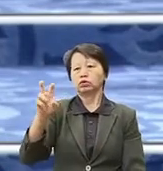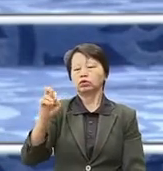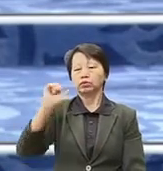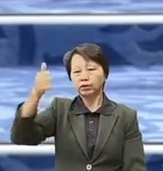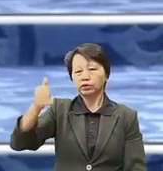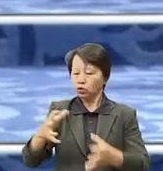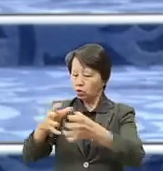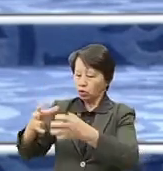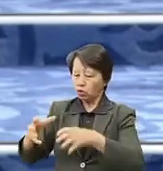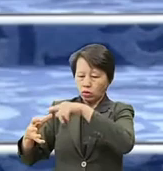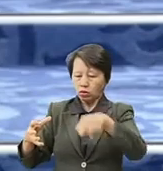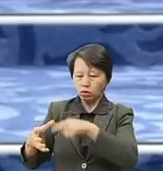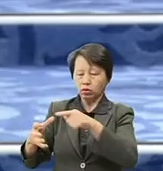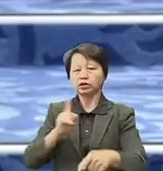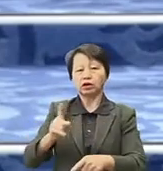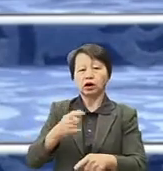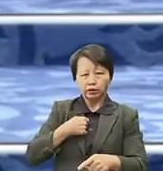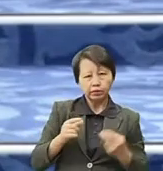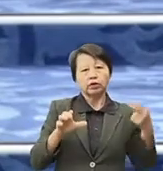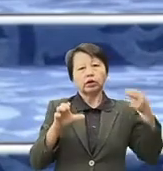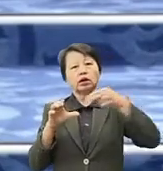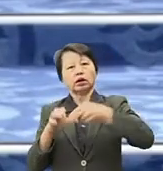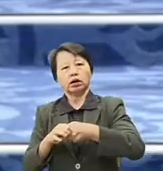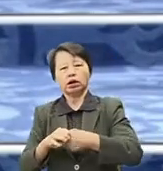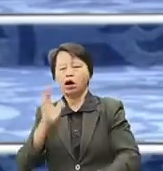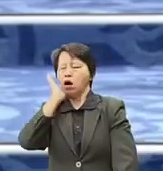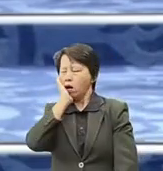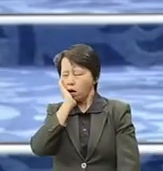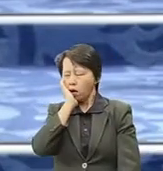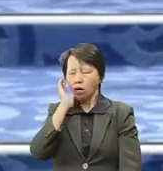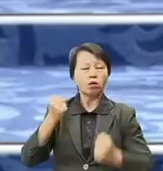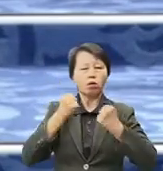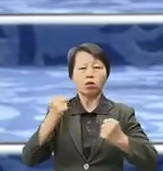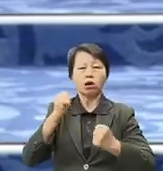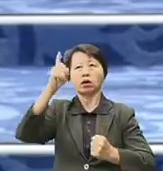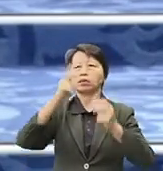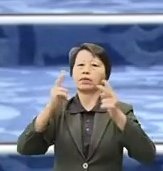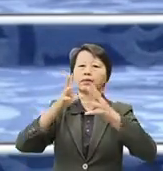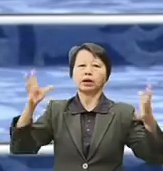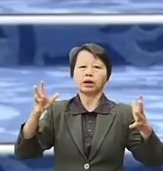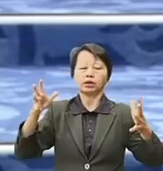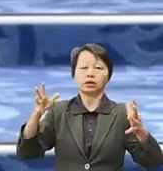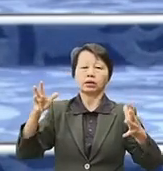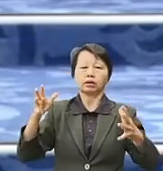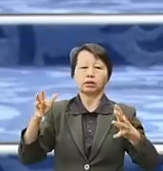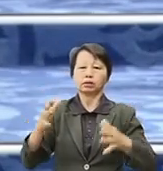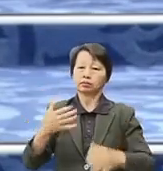ya kalau saya ada masa saya ak ikut serta saya akan takbir sekuat-kuatnya itu saya ingat konteks terima kasih Oke silakan